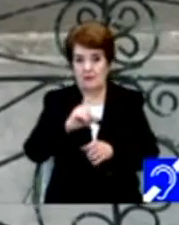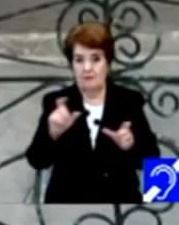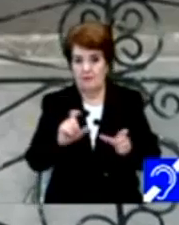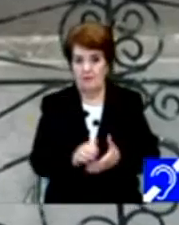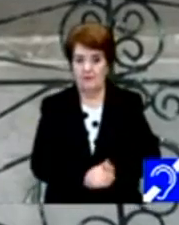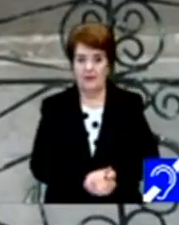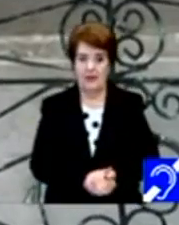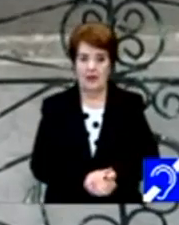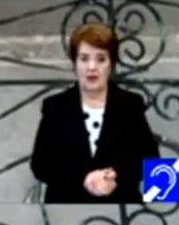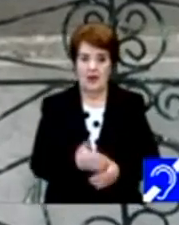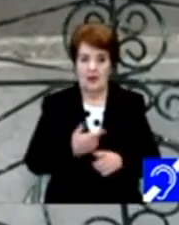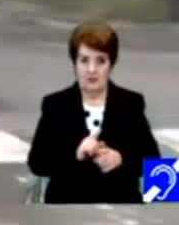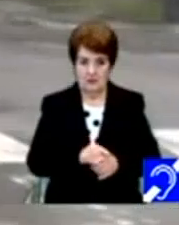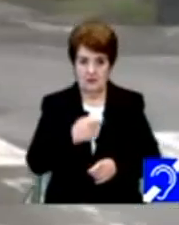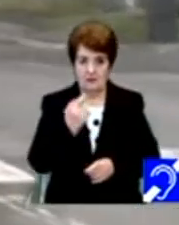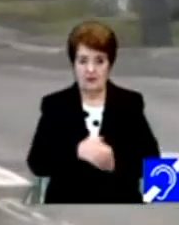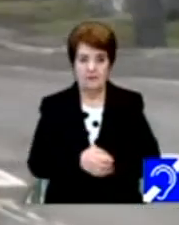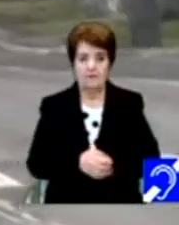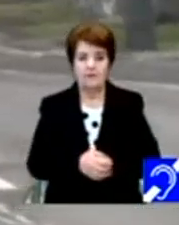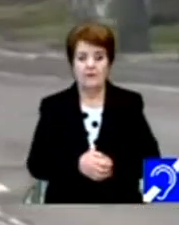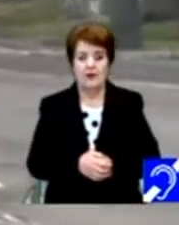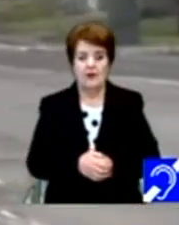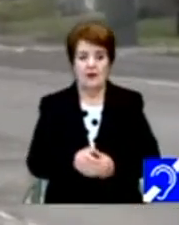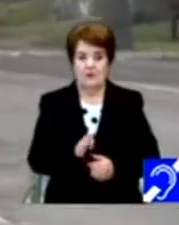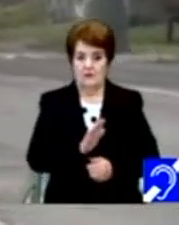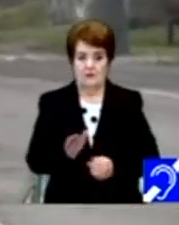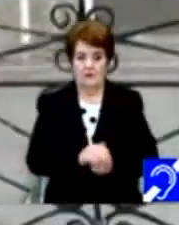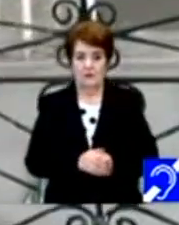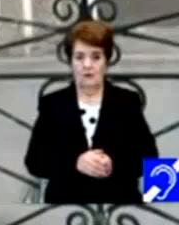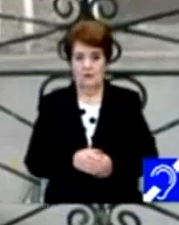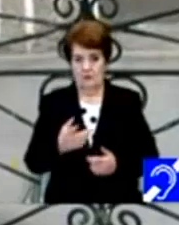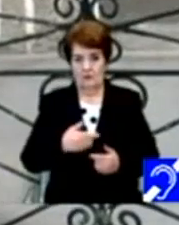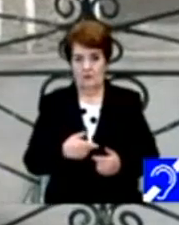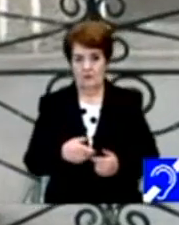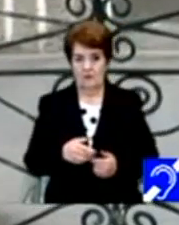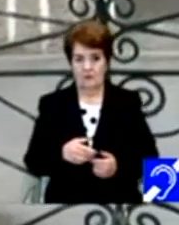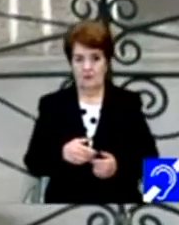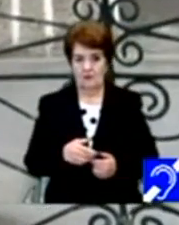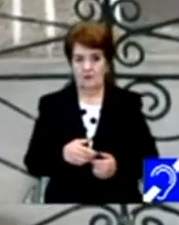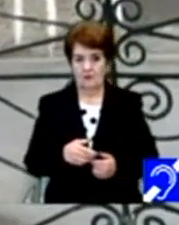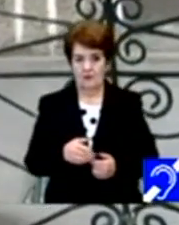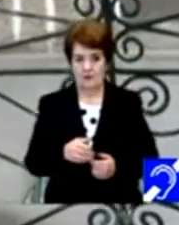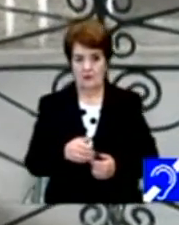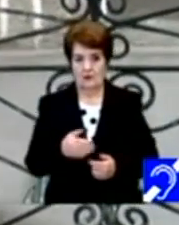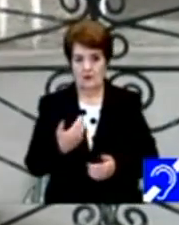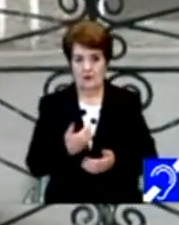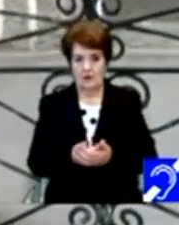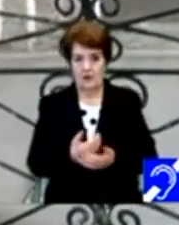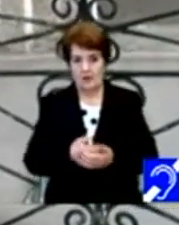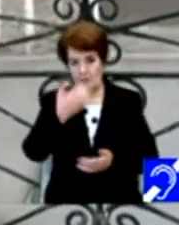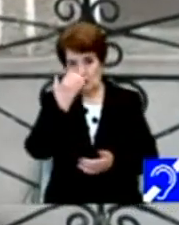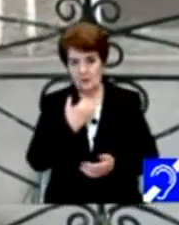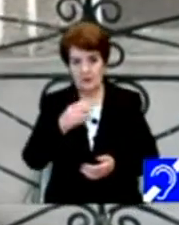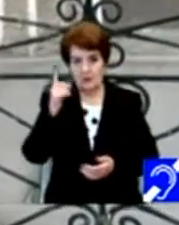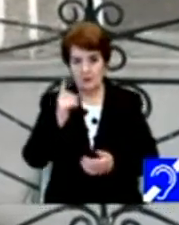zi? Aia asta e mult, așa? Eu eram bolnav când eram grăvit. Și dacă mulțumesc